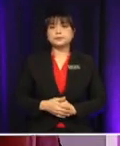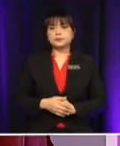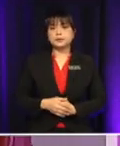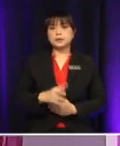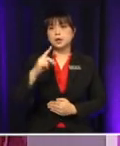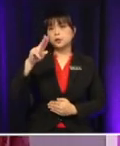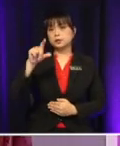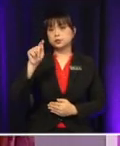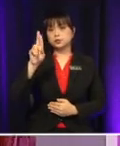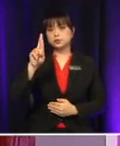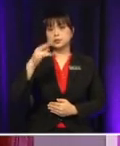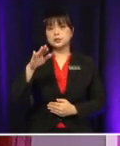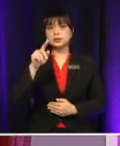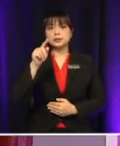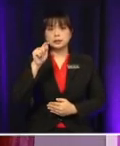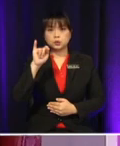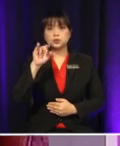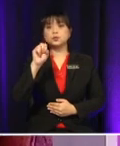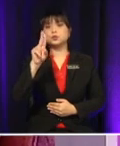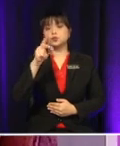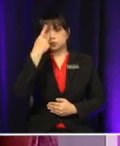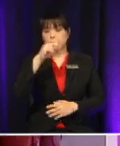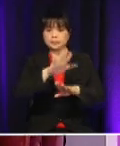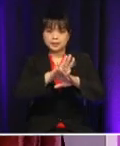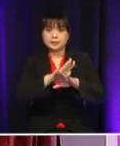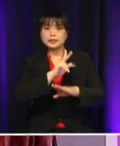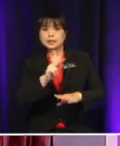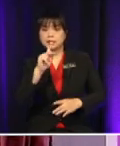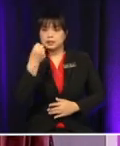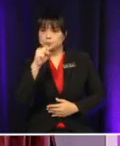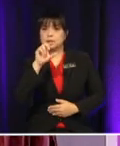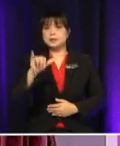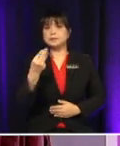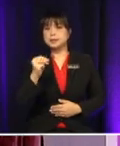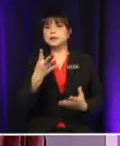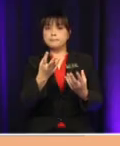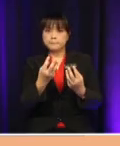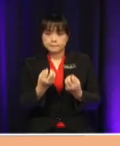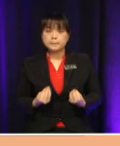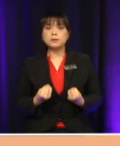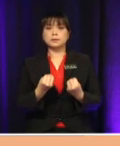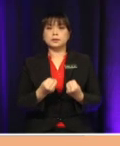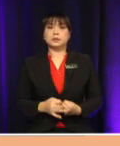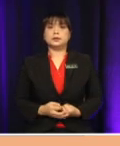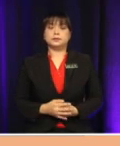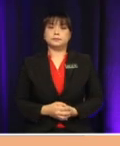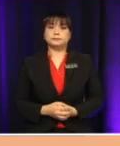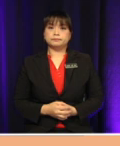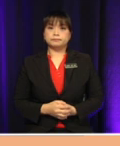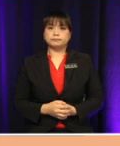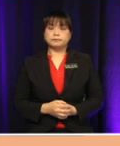memperbanyakkan spesies yang mereka inginkan tapi masalahnya lada Nah inilah situasi dia sekarang